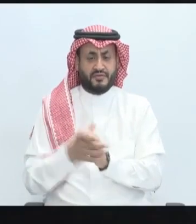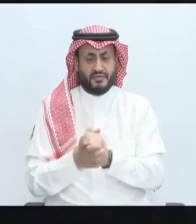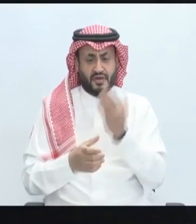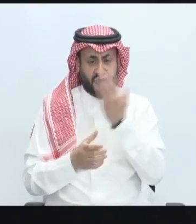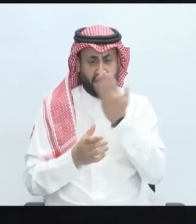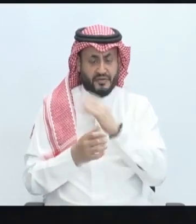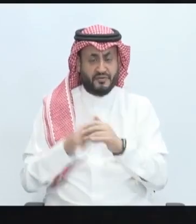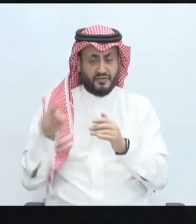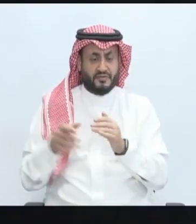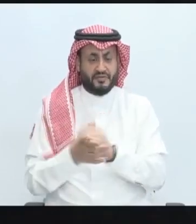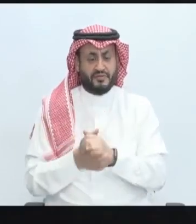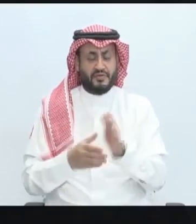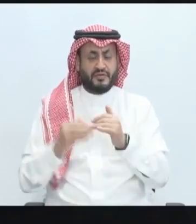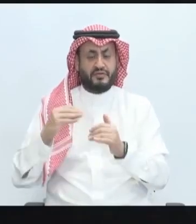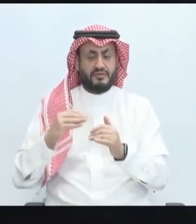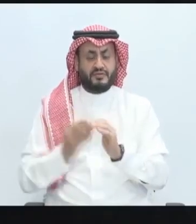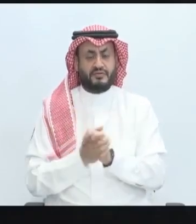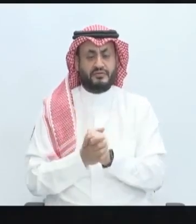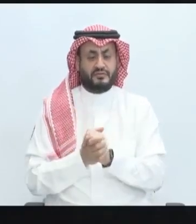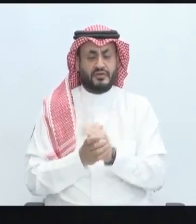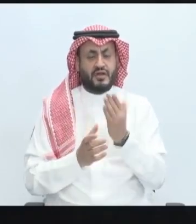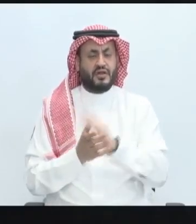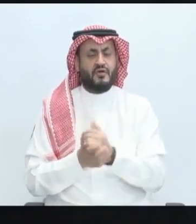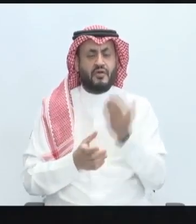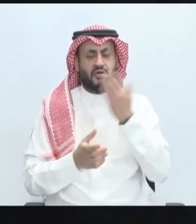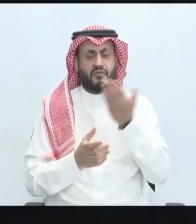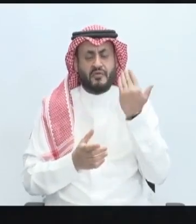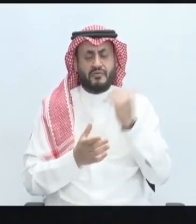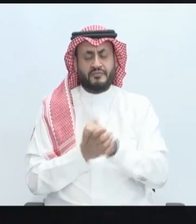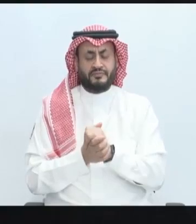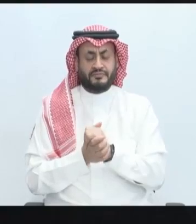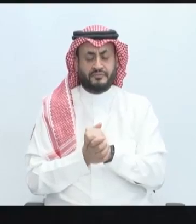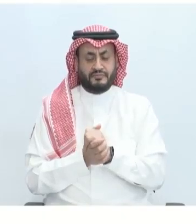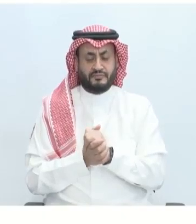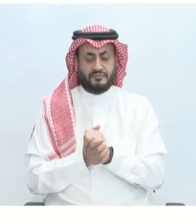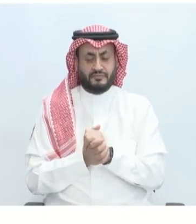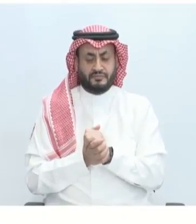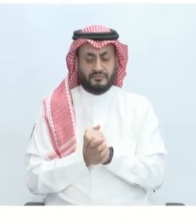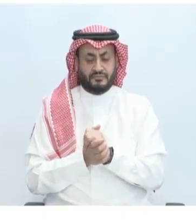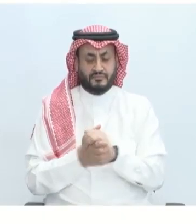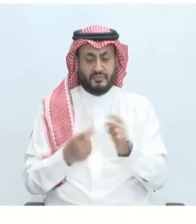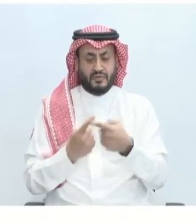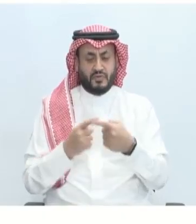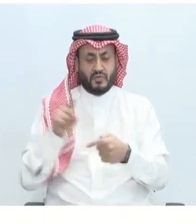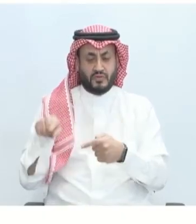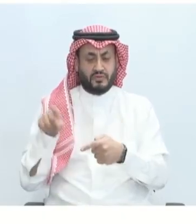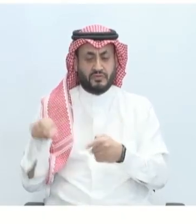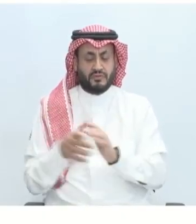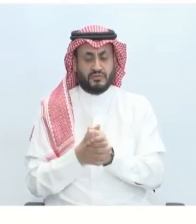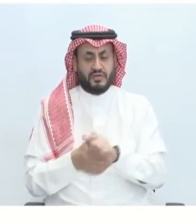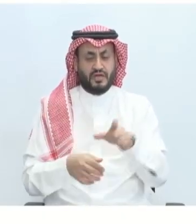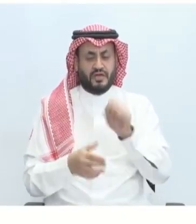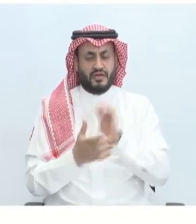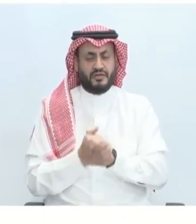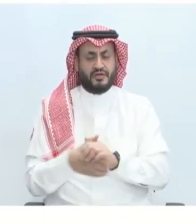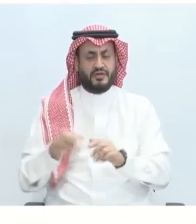قراءه هذا السؤال والاجابه عليه من خلال ما درستم خلال هذا هذا الدرس السؤال الاول اختر الاجابه